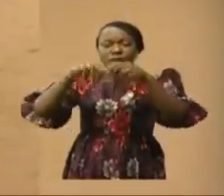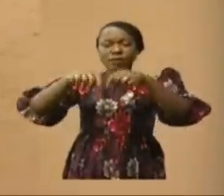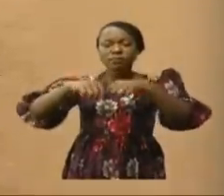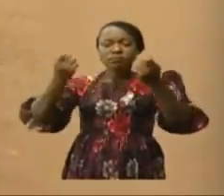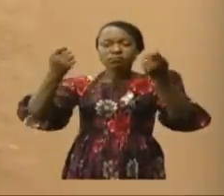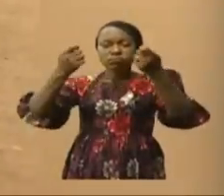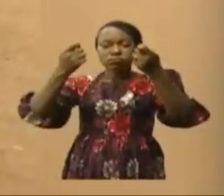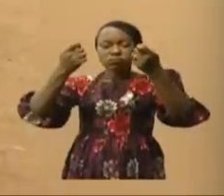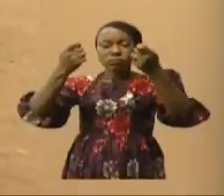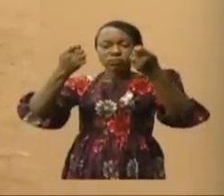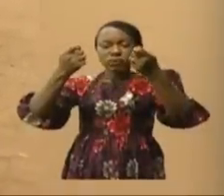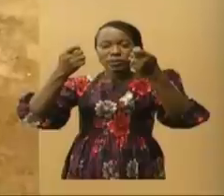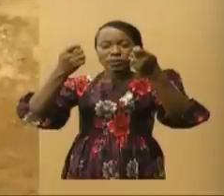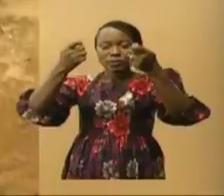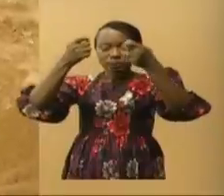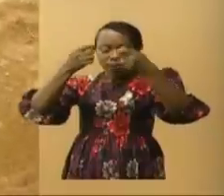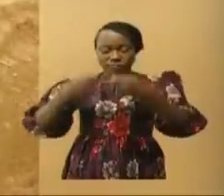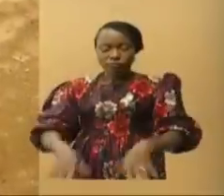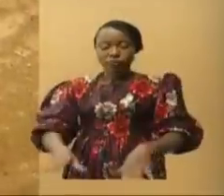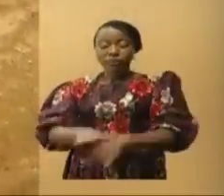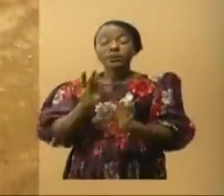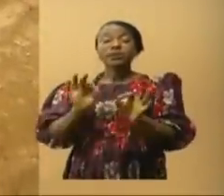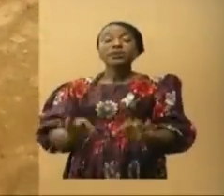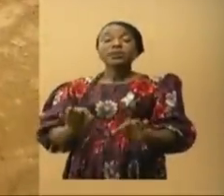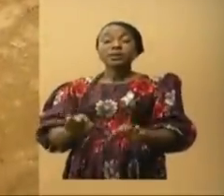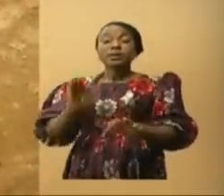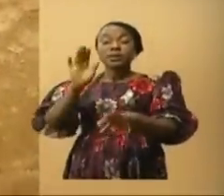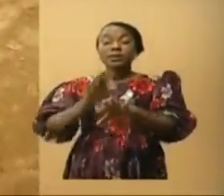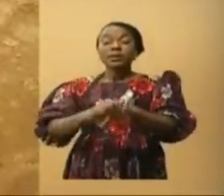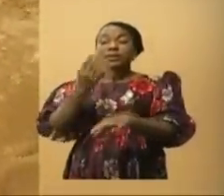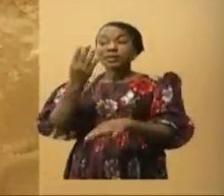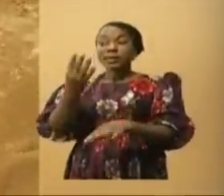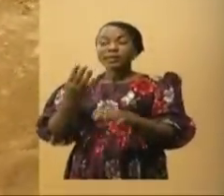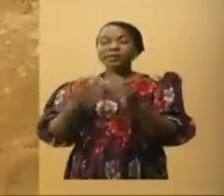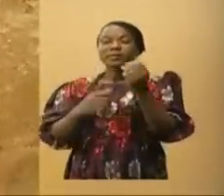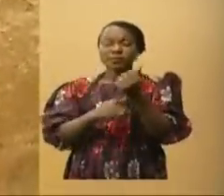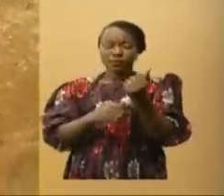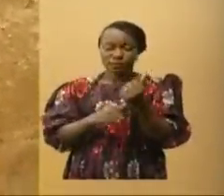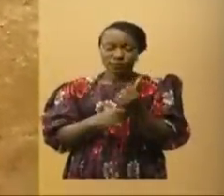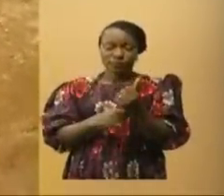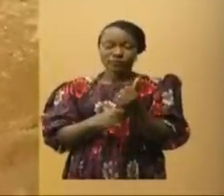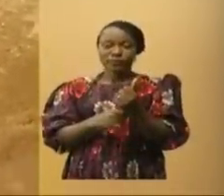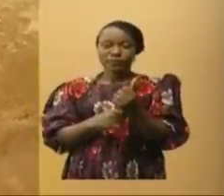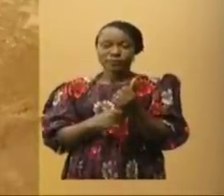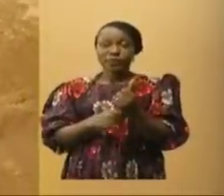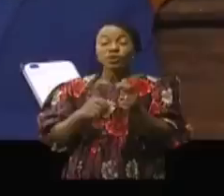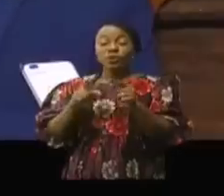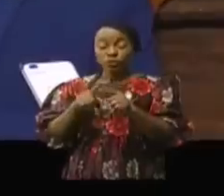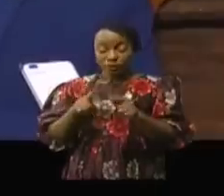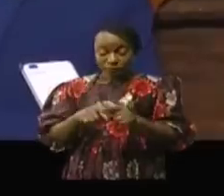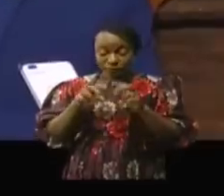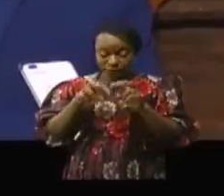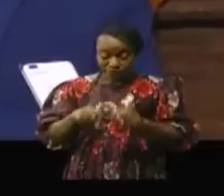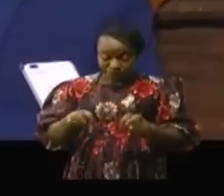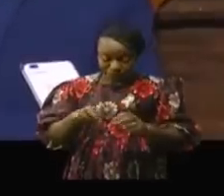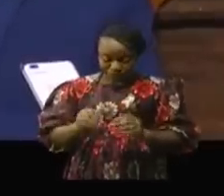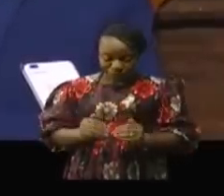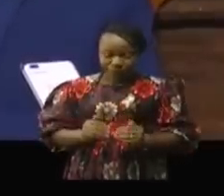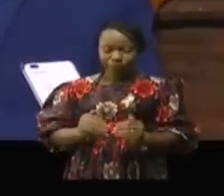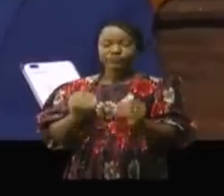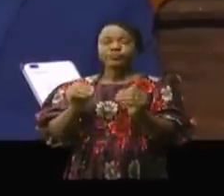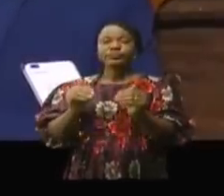a électrocuté quatre manifestants. Je voudrais aussi souligner qu'une enquête va être